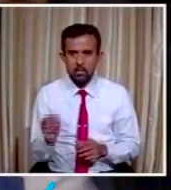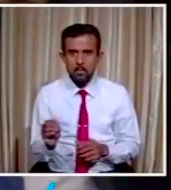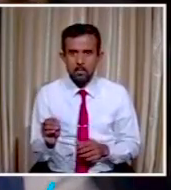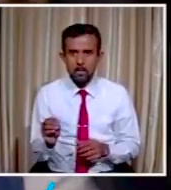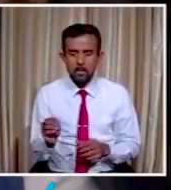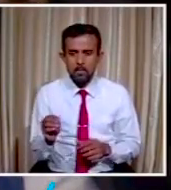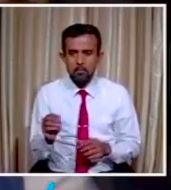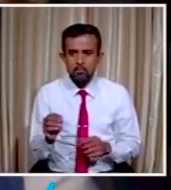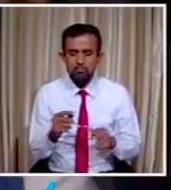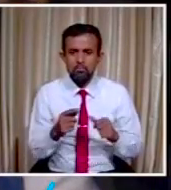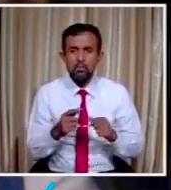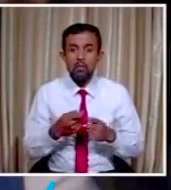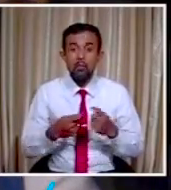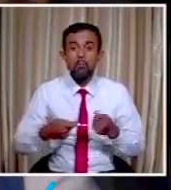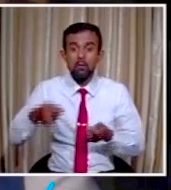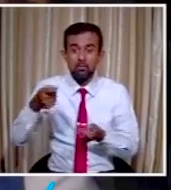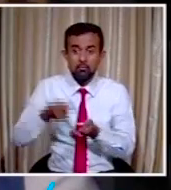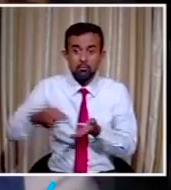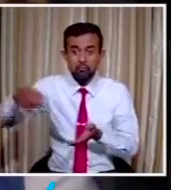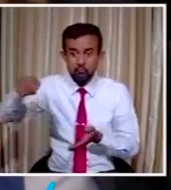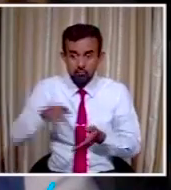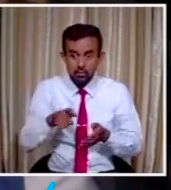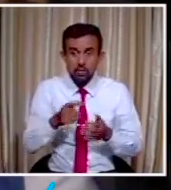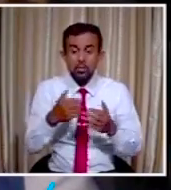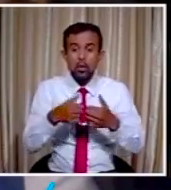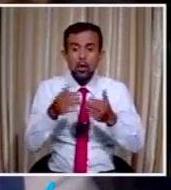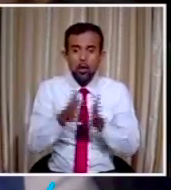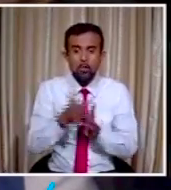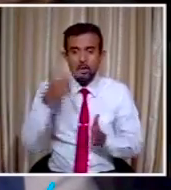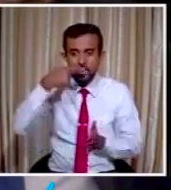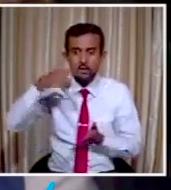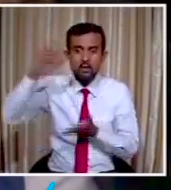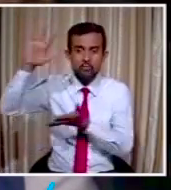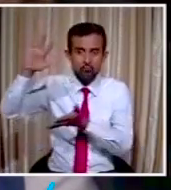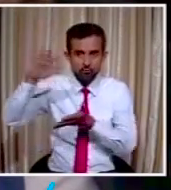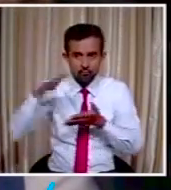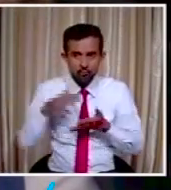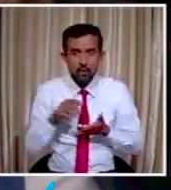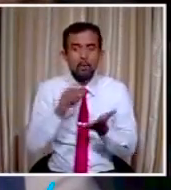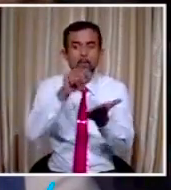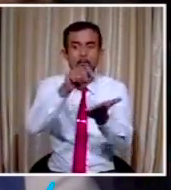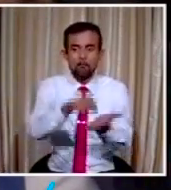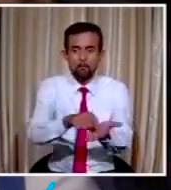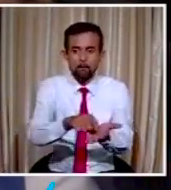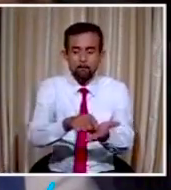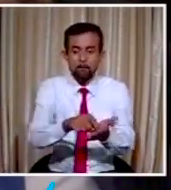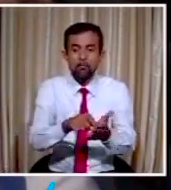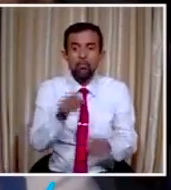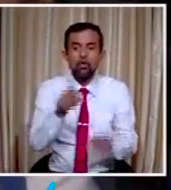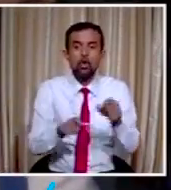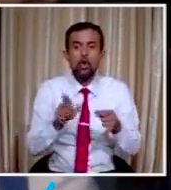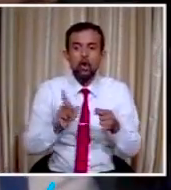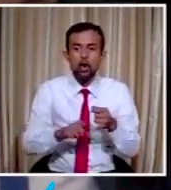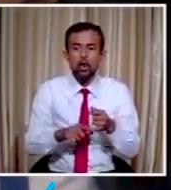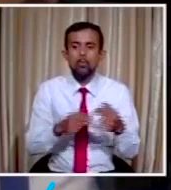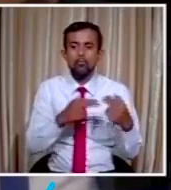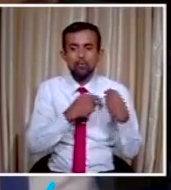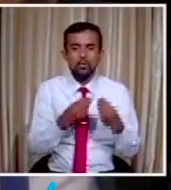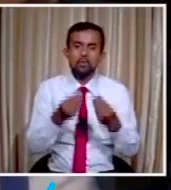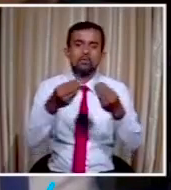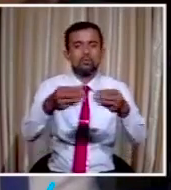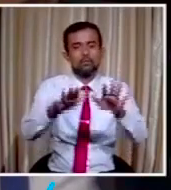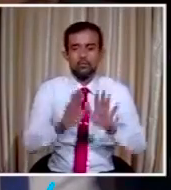මේ ප්‍රොකියුමන්ට් ප්‍රොසෙස් එක සම්පූර්ණ ඉන්ධන ආනයනය කිරීම ඉන්ධන ඇනෝම් කිරීම මහජන උපයෝගිතා කොමිසමට බාර දෙන